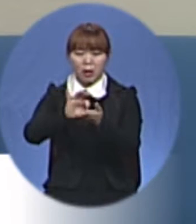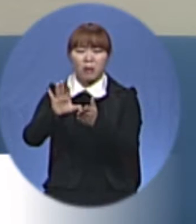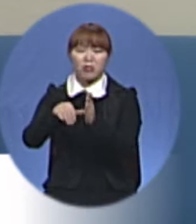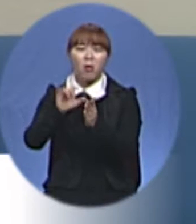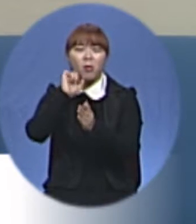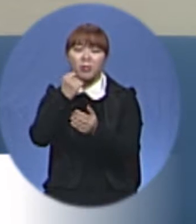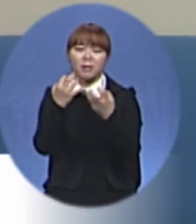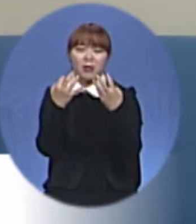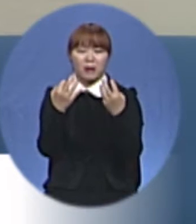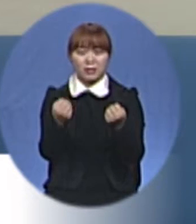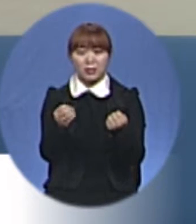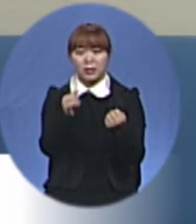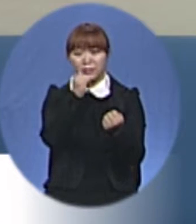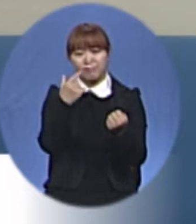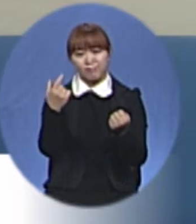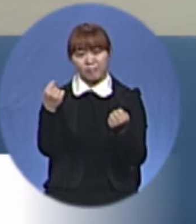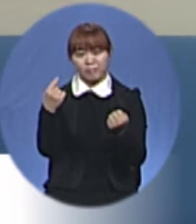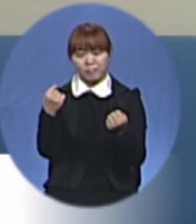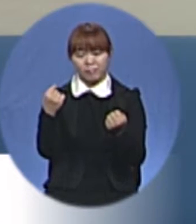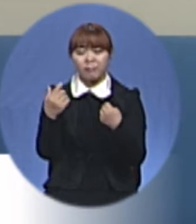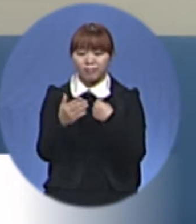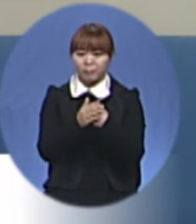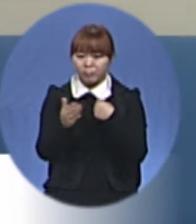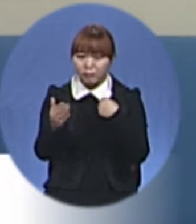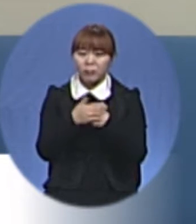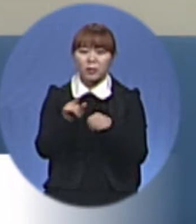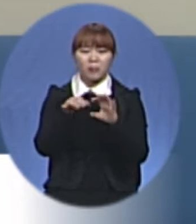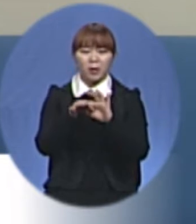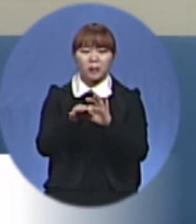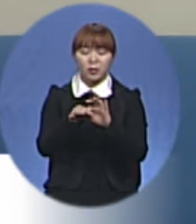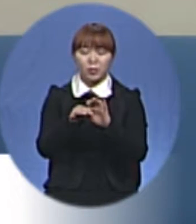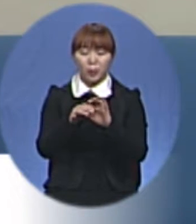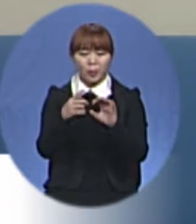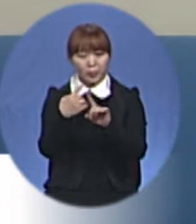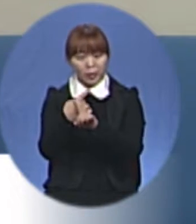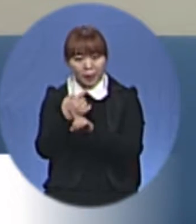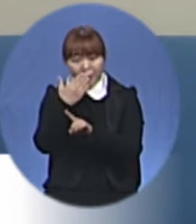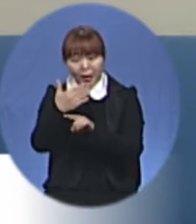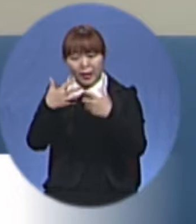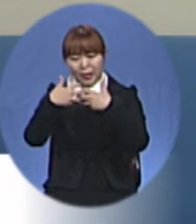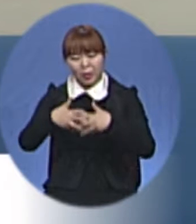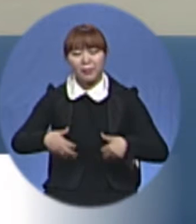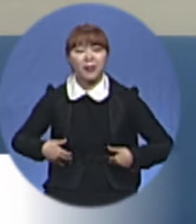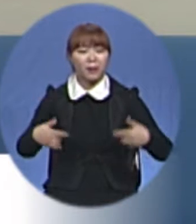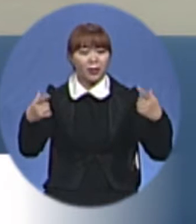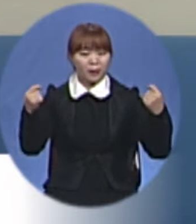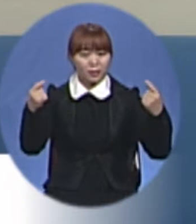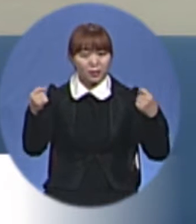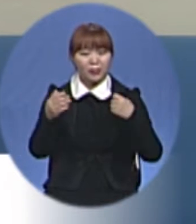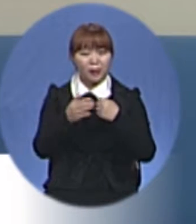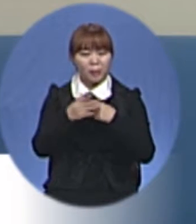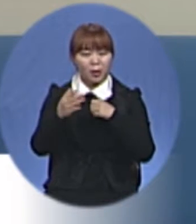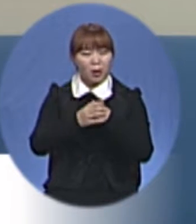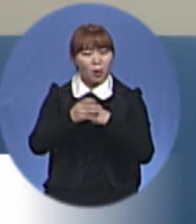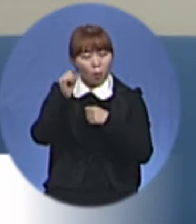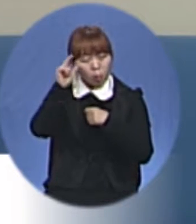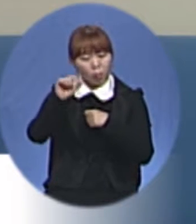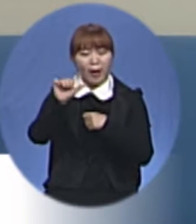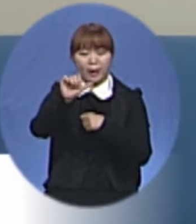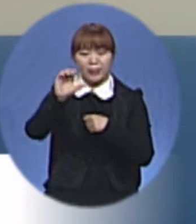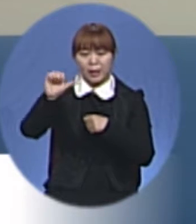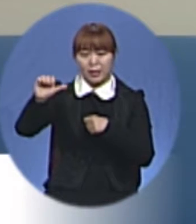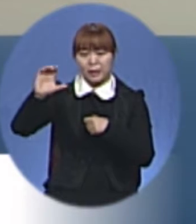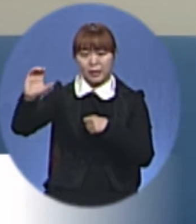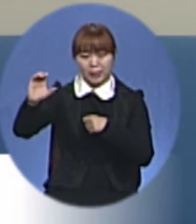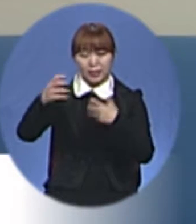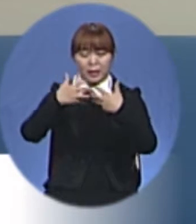좀 어려움들을 좀 많이 느끼시는 것들이 있어서 그런 부분을 좀 보완할 수 있는 기기들이 좀 필요할 것 같아서 이런 이제 스마트